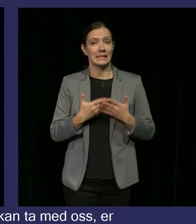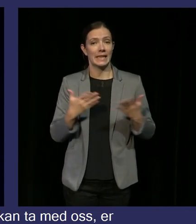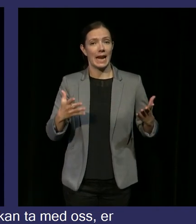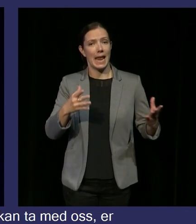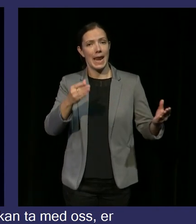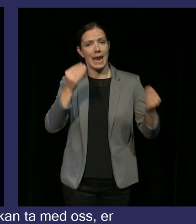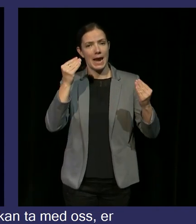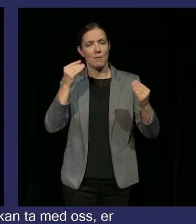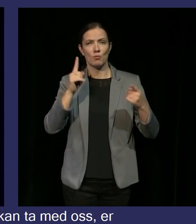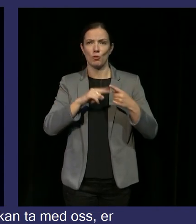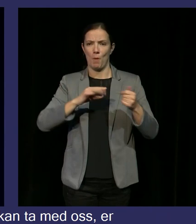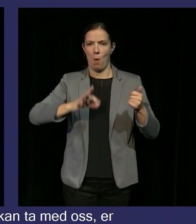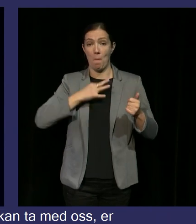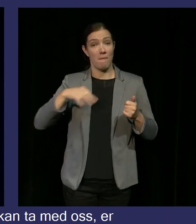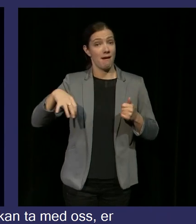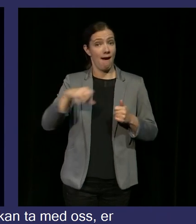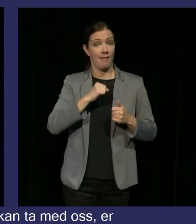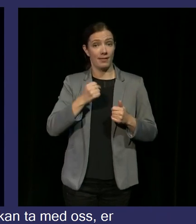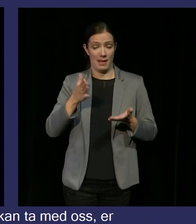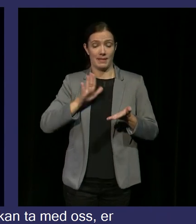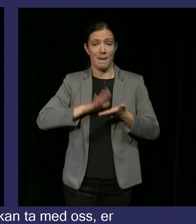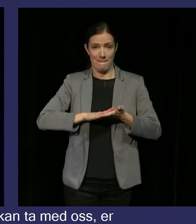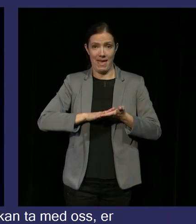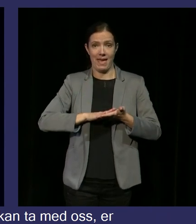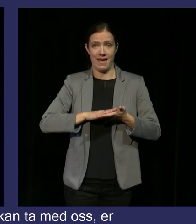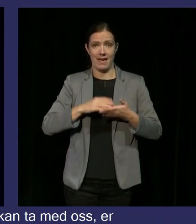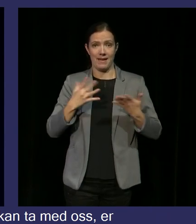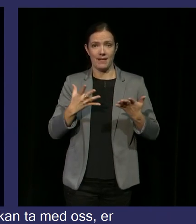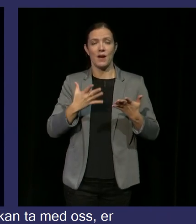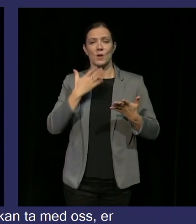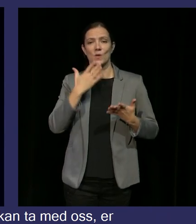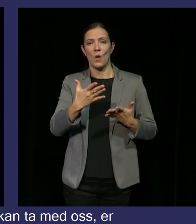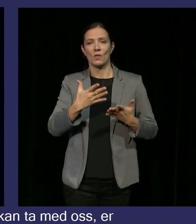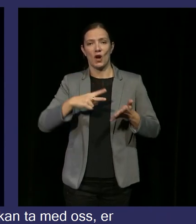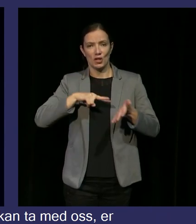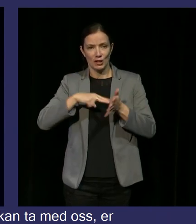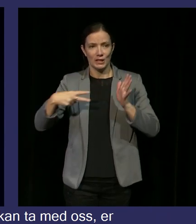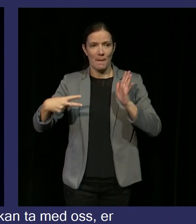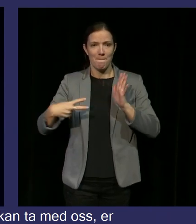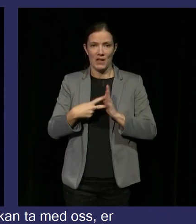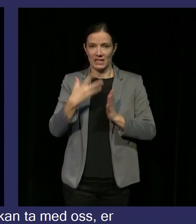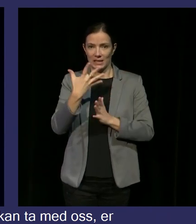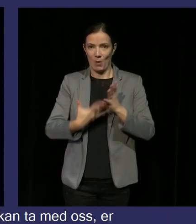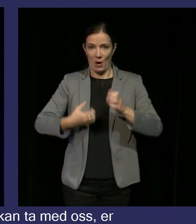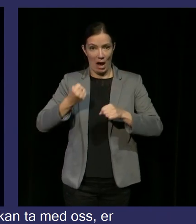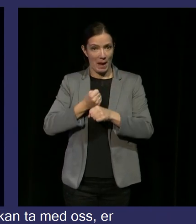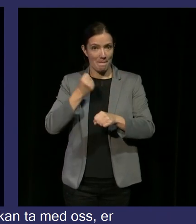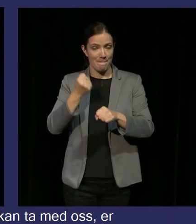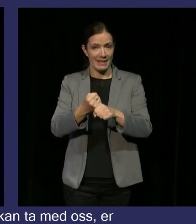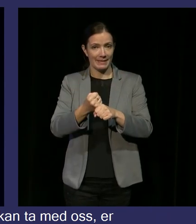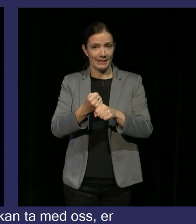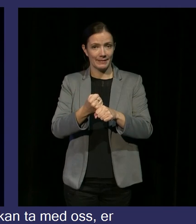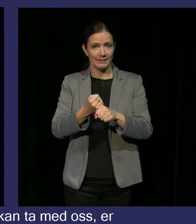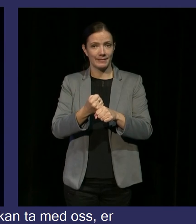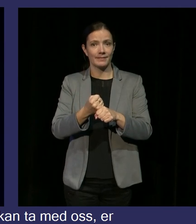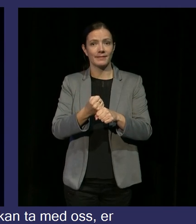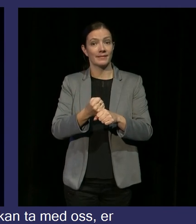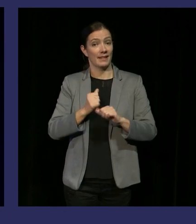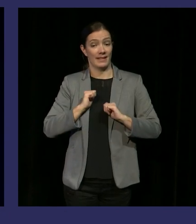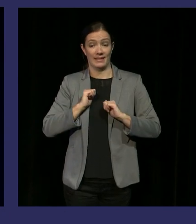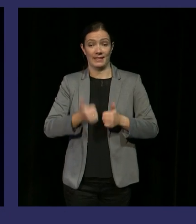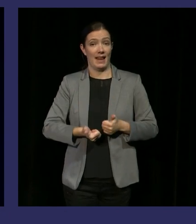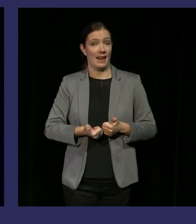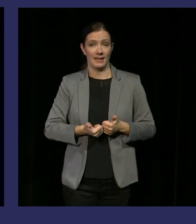lærdom som jeg håper vi alle kan ta med oss er at godt og systematisk språkarbeid ikke kommer av seg